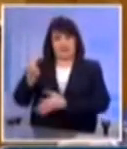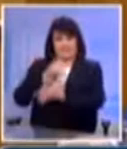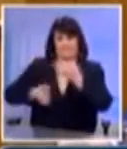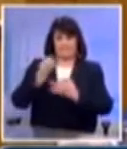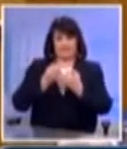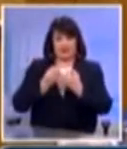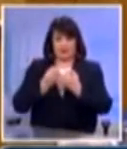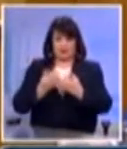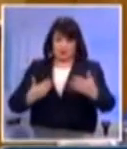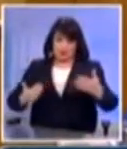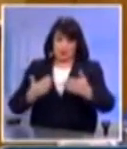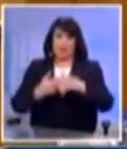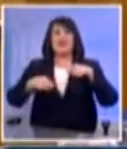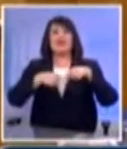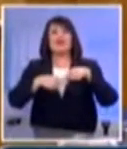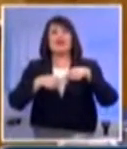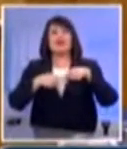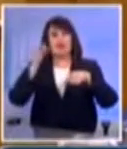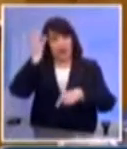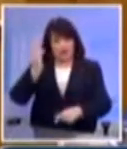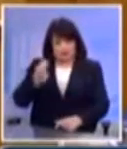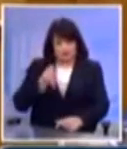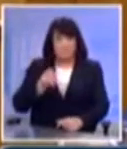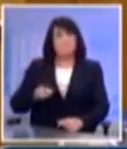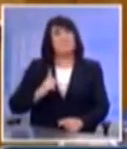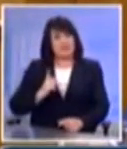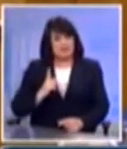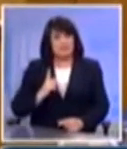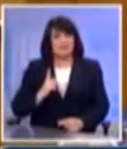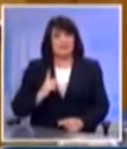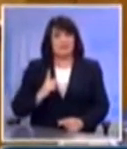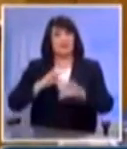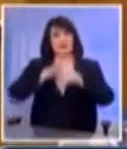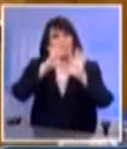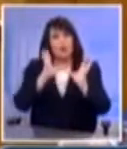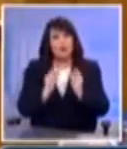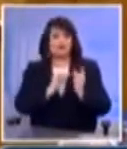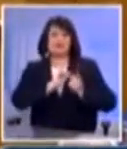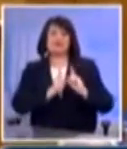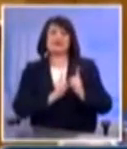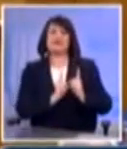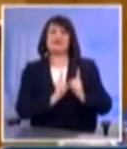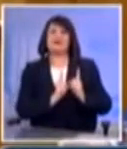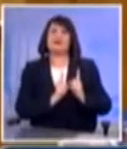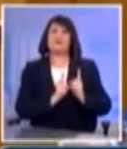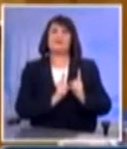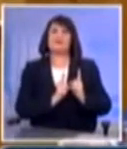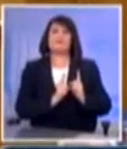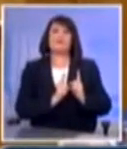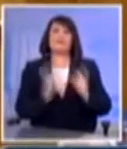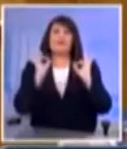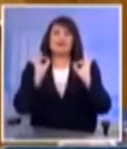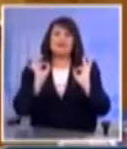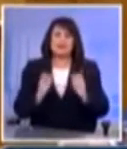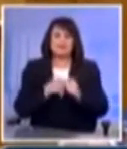ξεκαθάρισε ότι μέχρι το τέλος του χρόνου αναμένουμε μια συνολική συμφωνία με